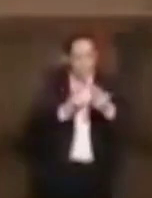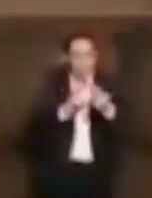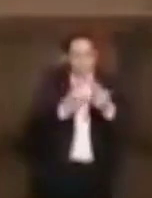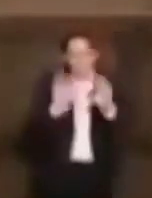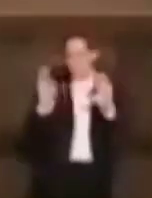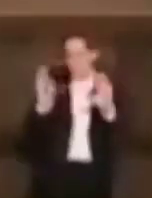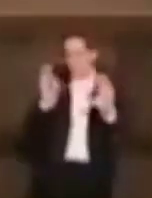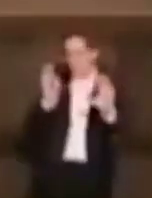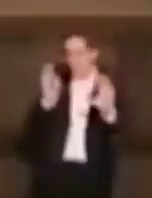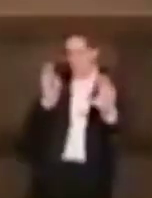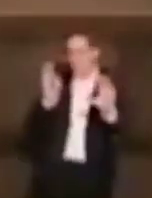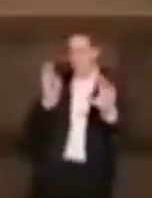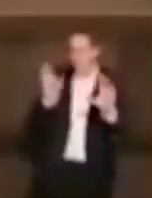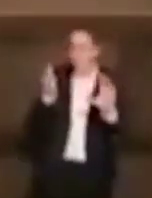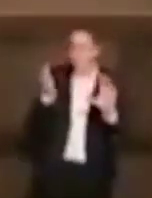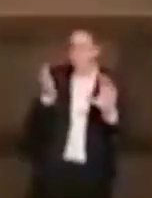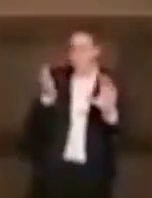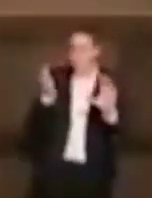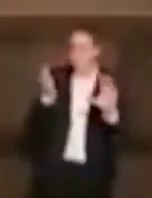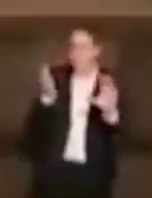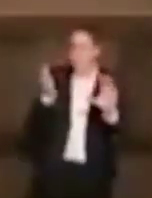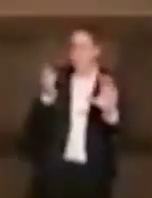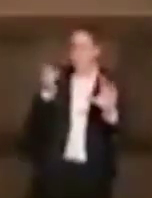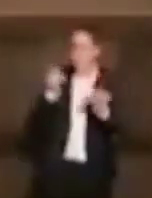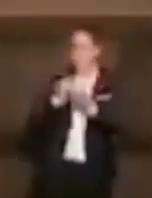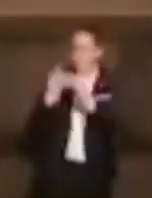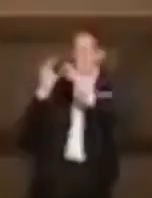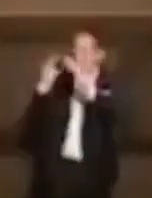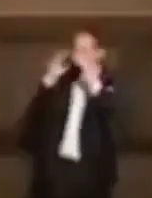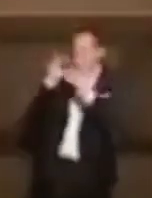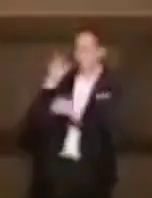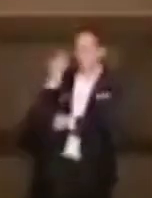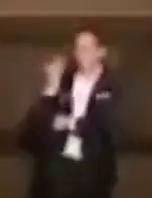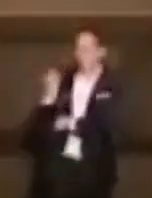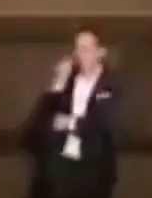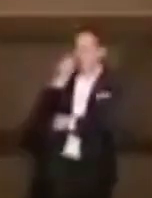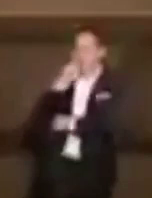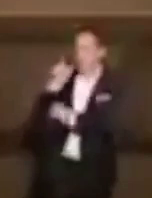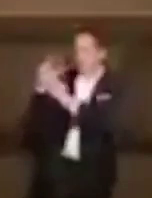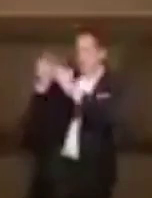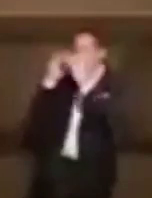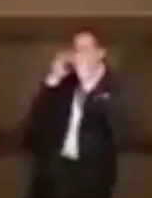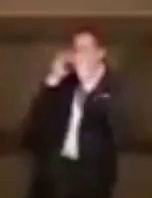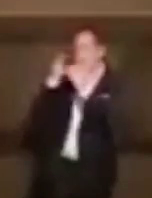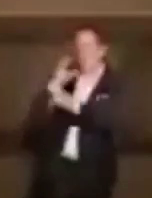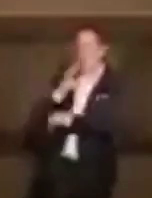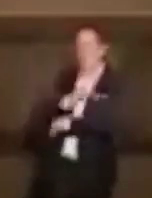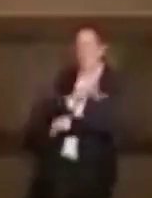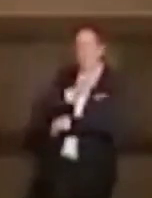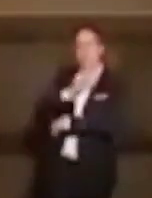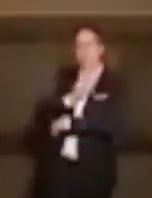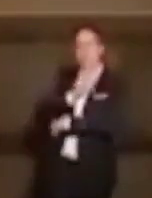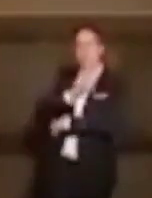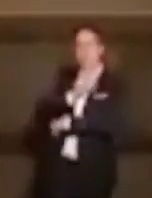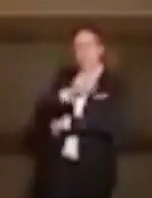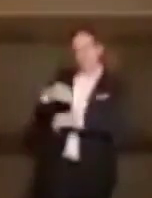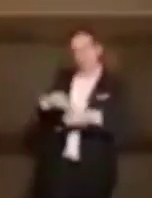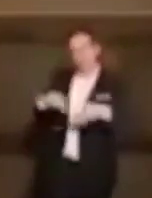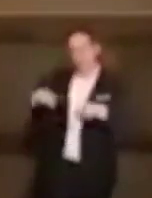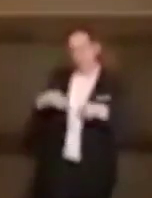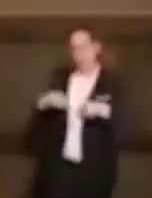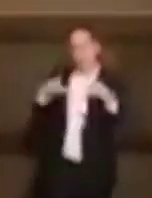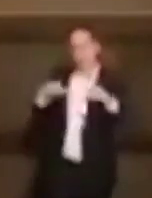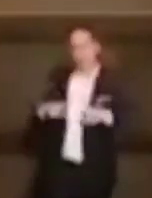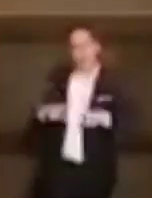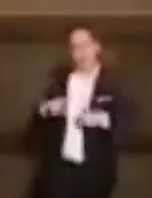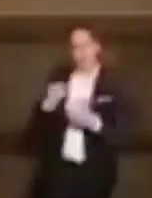که ما همه چیز به او دادیم رفت و سر این معلم را برید. پس اگر غرب کافر